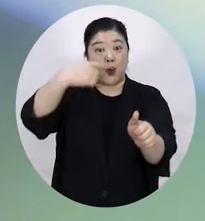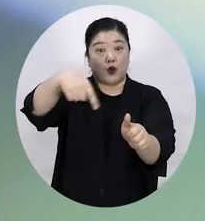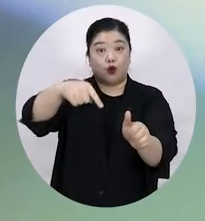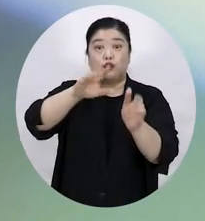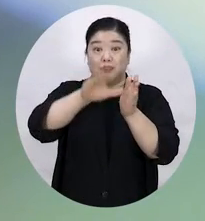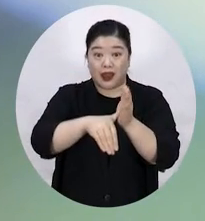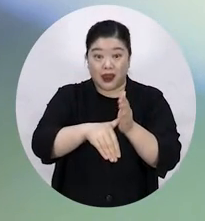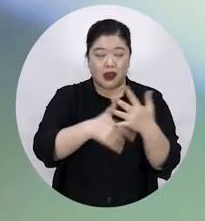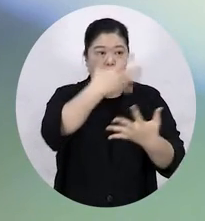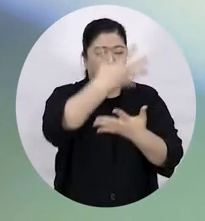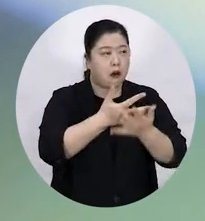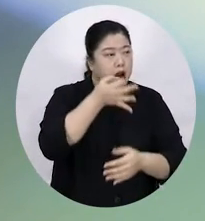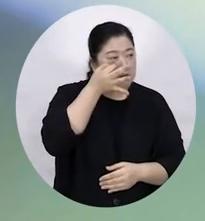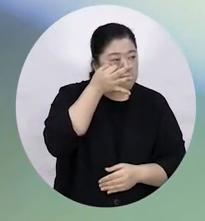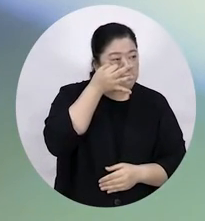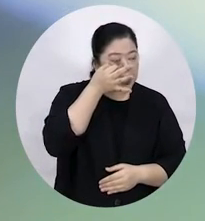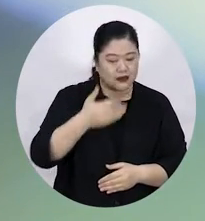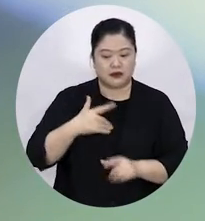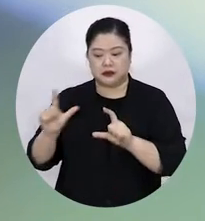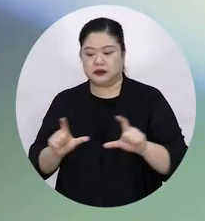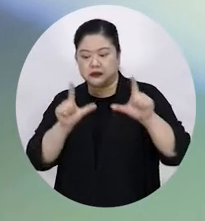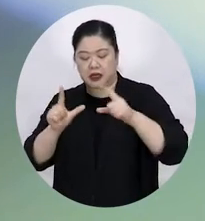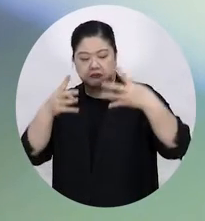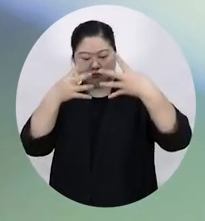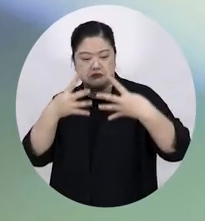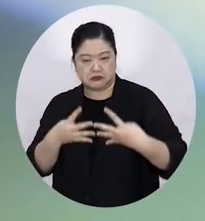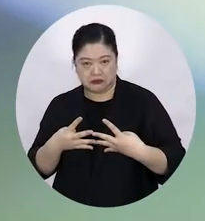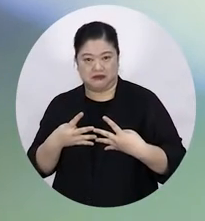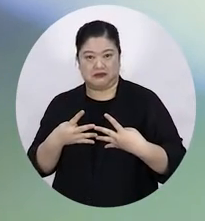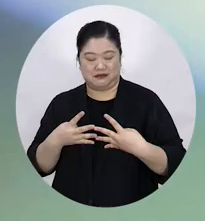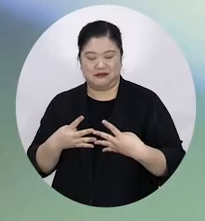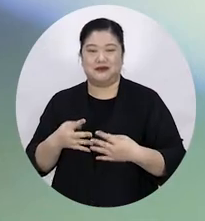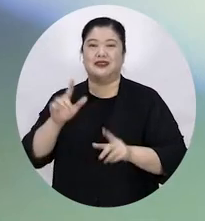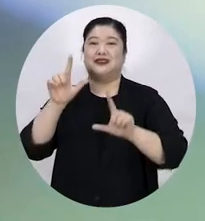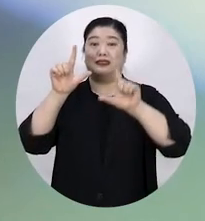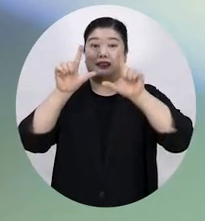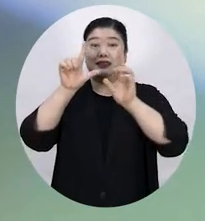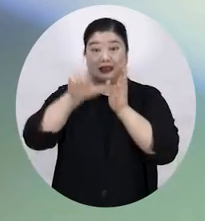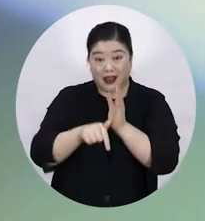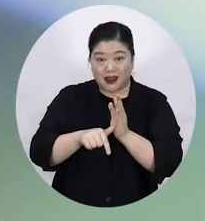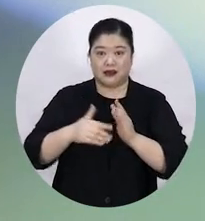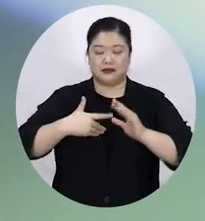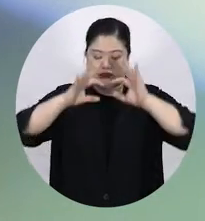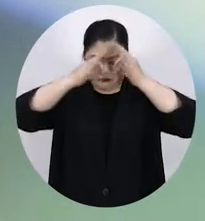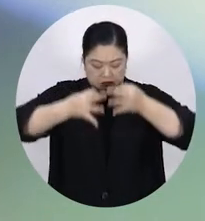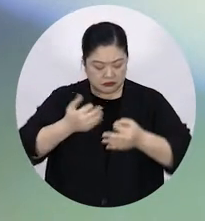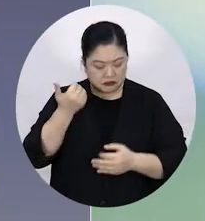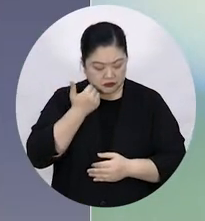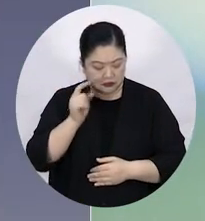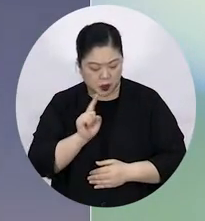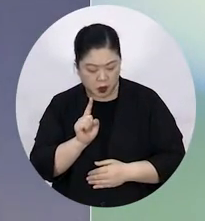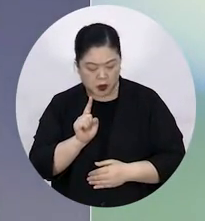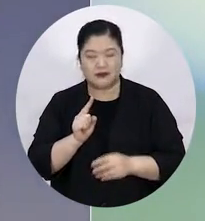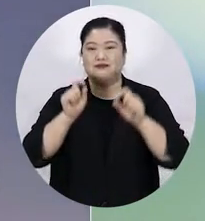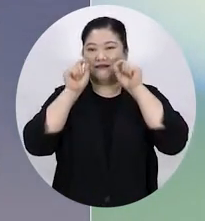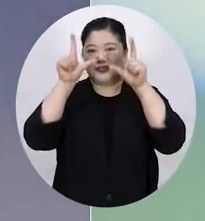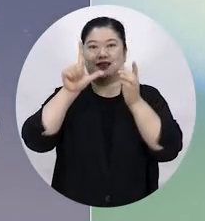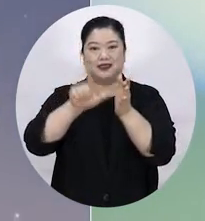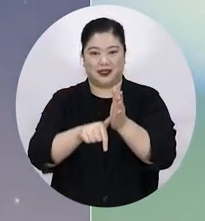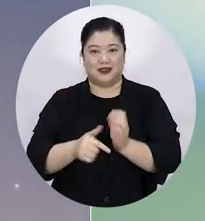이번 강좌는 영화를 통한 일상의 사유를 주제로 매주 한 편의 영화를 선정해 나를 돌아보는 시간을